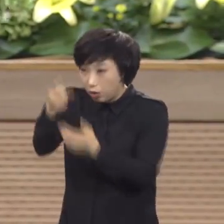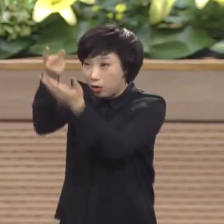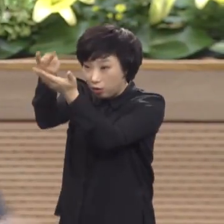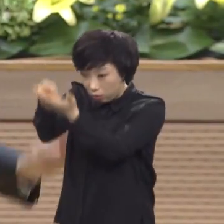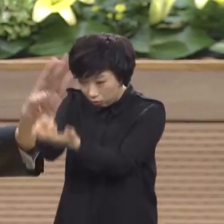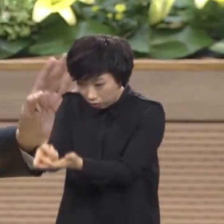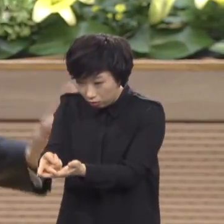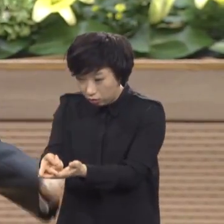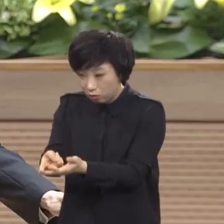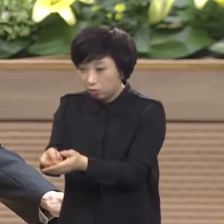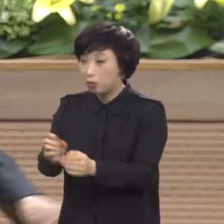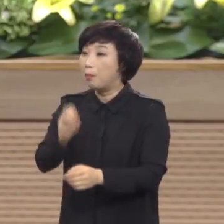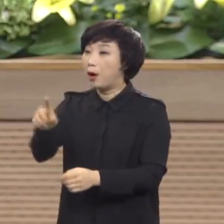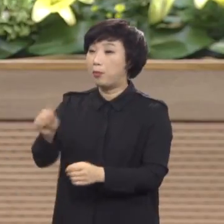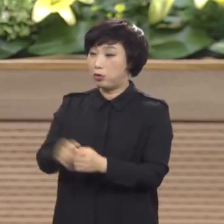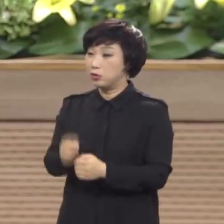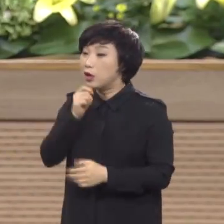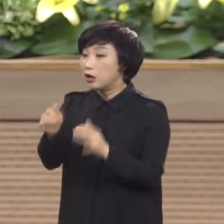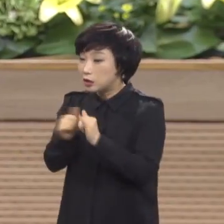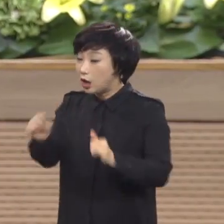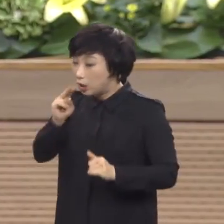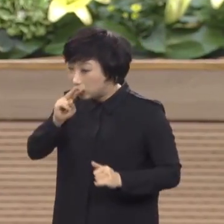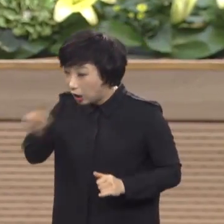소자야 안심하라.